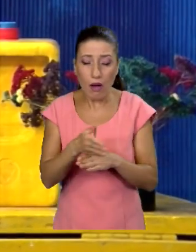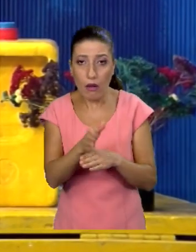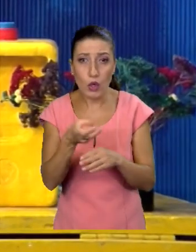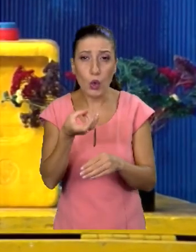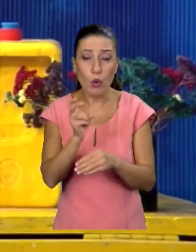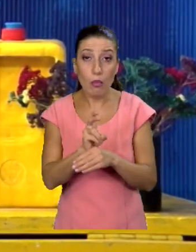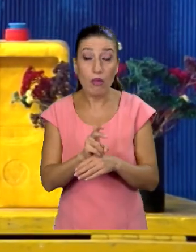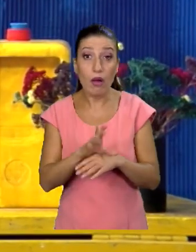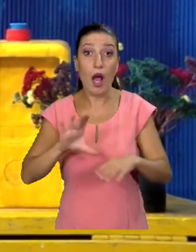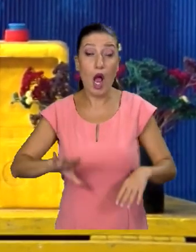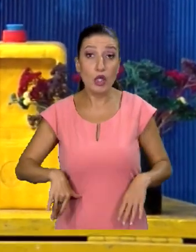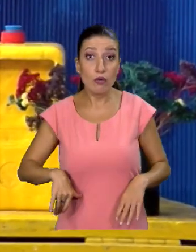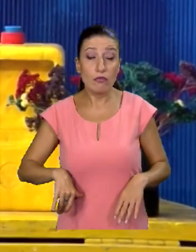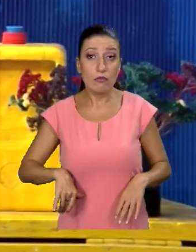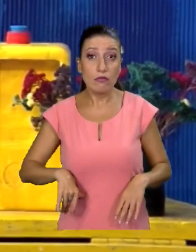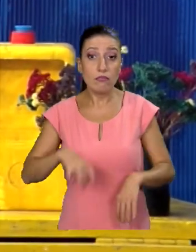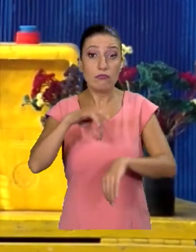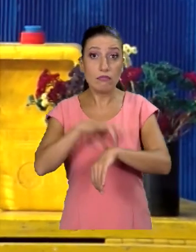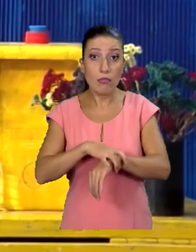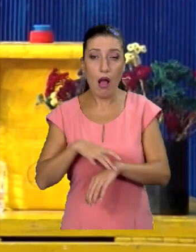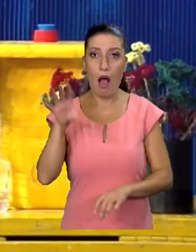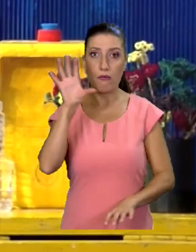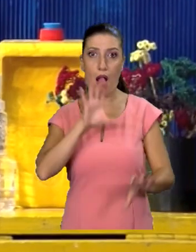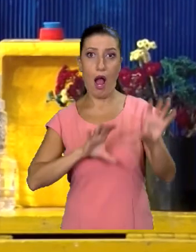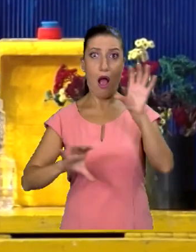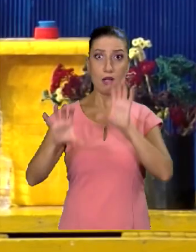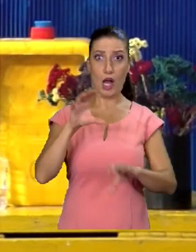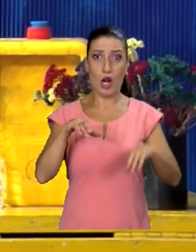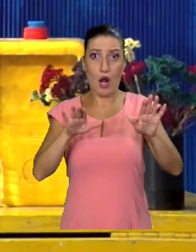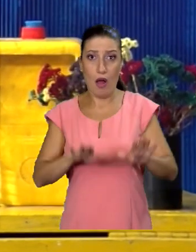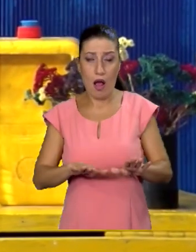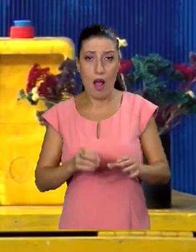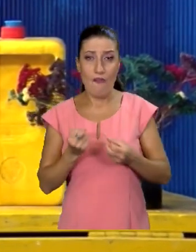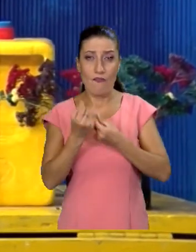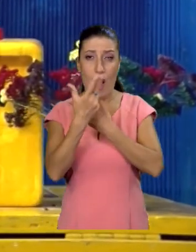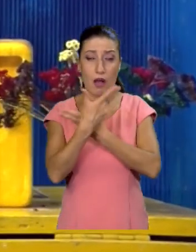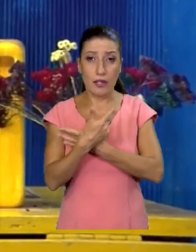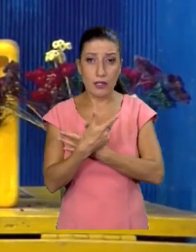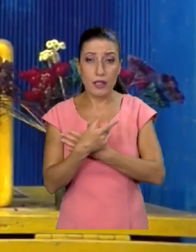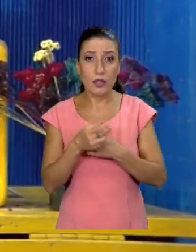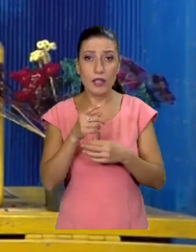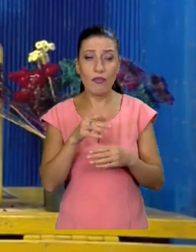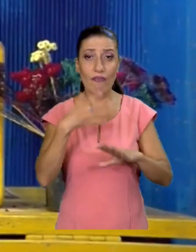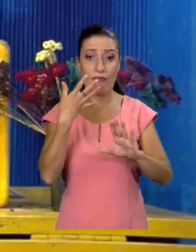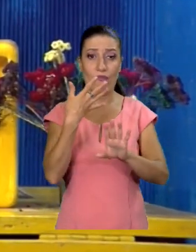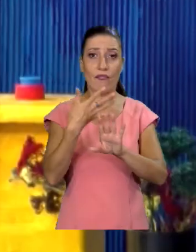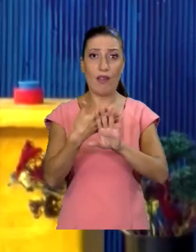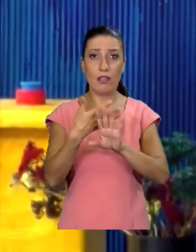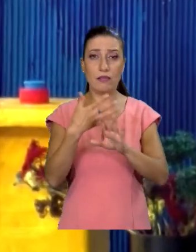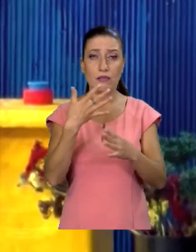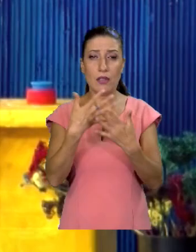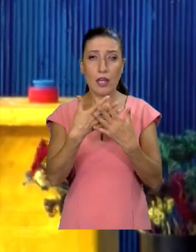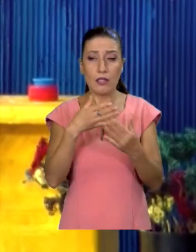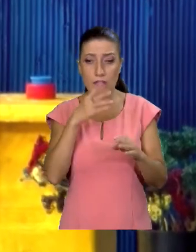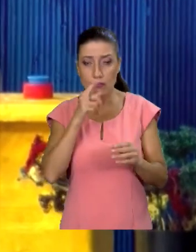mekel tesnume vor haytnvel e asenk gazananotsum antsnume vagreri yev arhutsneri vandakneri kokhkov isk nranq